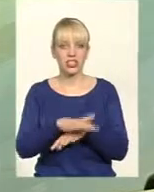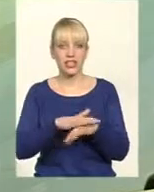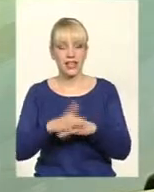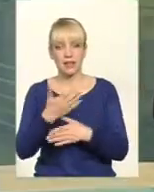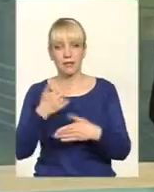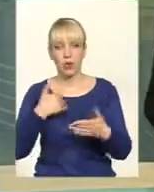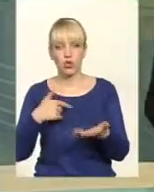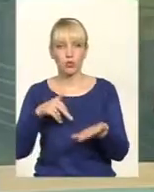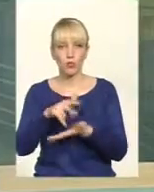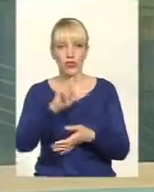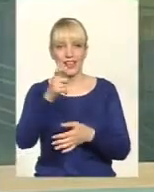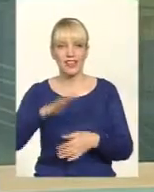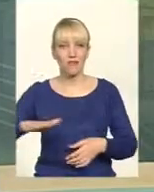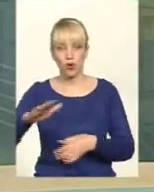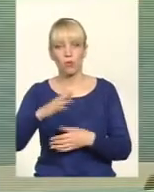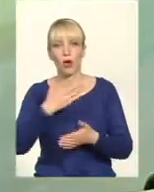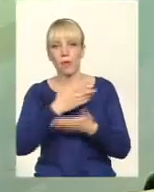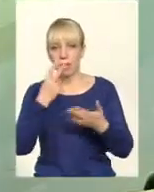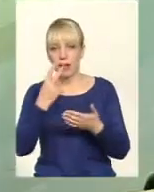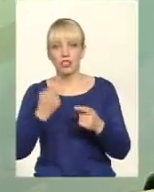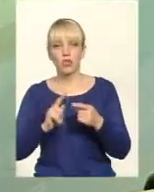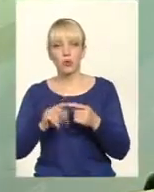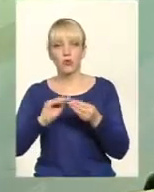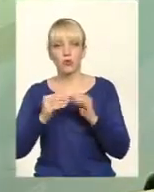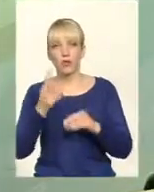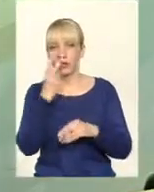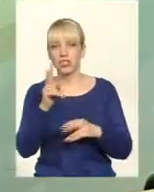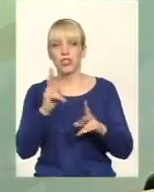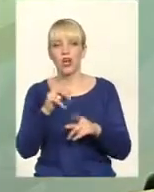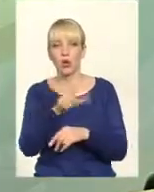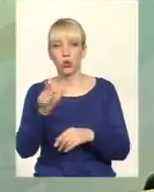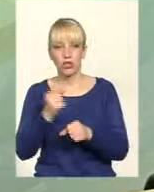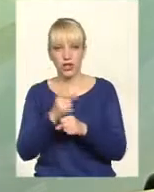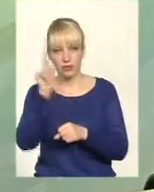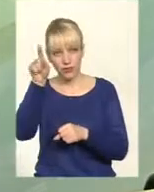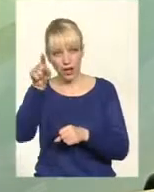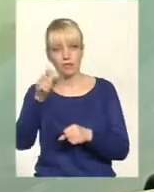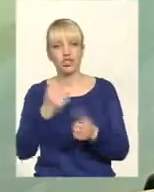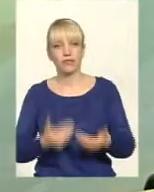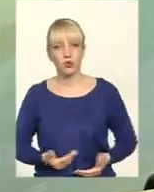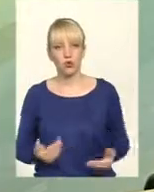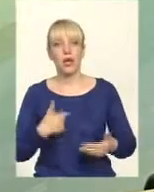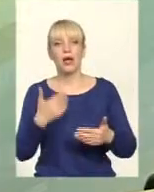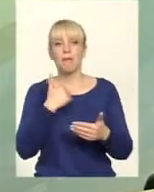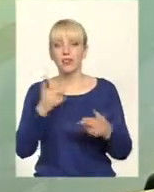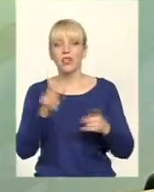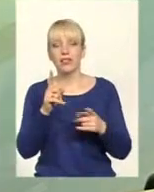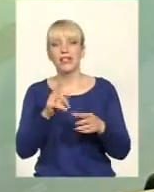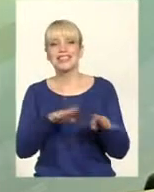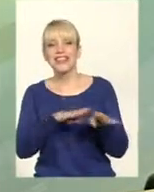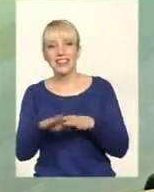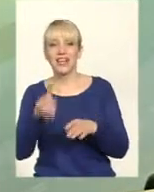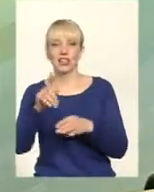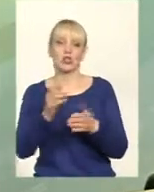ми бачили цю проблему, ми знаємо, як там люди живуть, ми знаємо, що ми хочемо і куди ми прагнемо, тих стандартів, тих доріг,